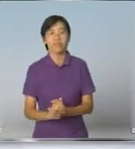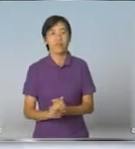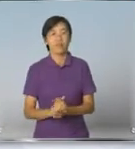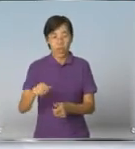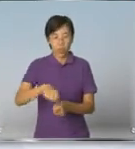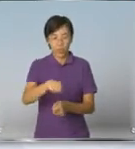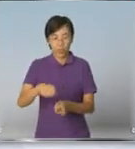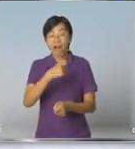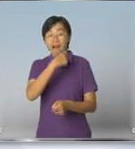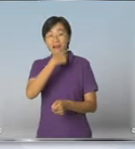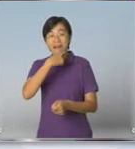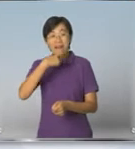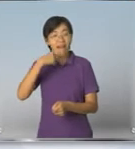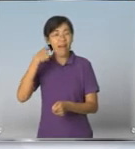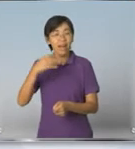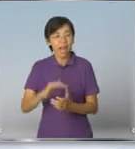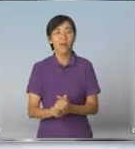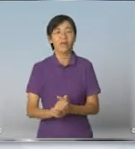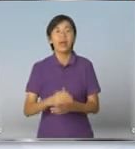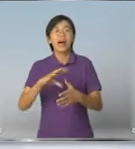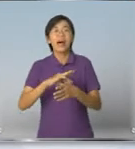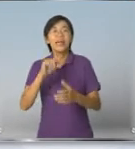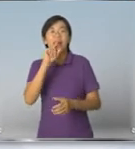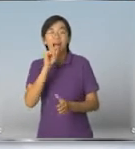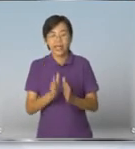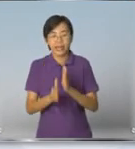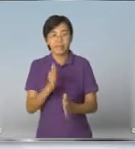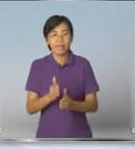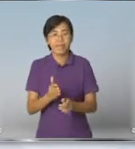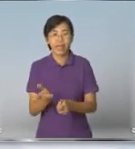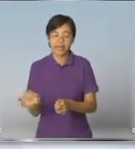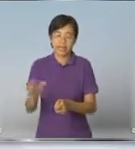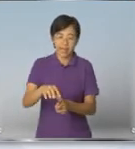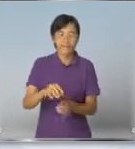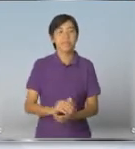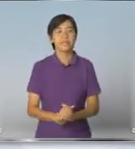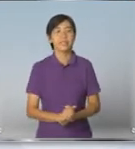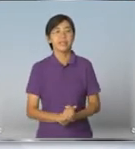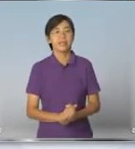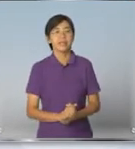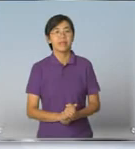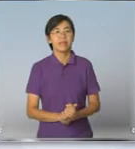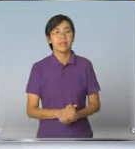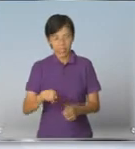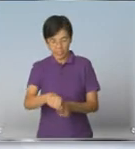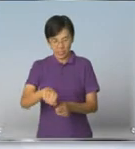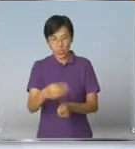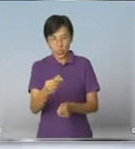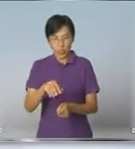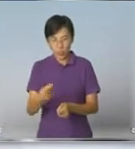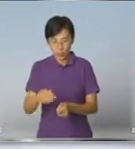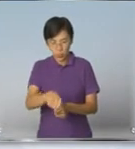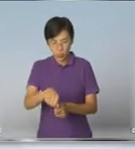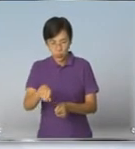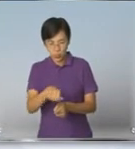นะคะเริ่มข้นขึ้นแล้วก็แห้งลงแล้วเนี่ยตามด้วยเนื้อสัตว์นะคะวันนี้เป็นเนื้อไก่สับ ครับ คุณโก้ใส่แล้วก็